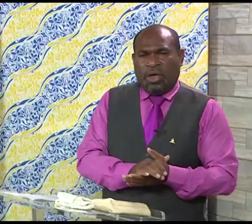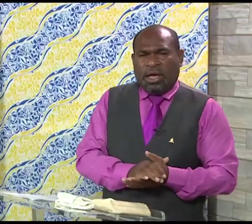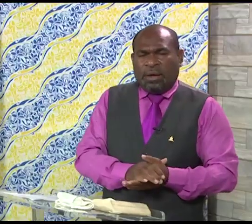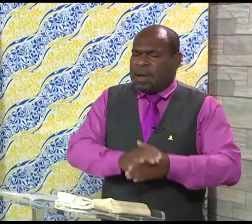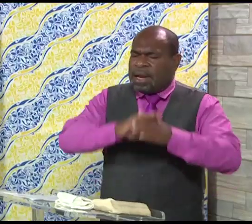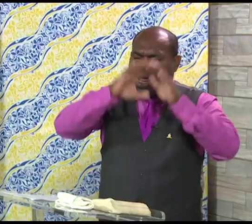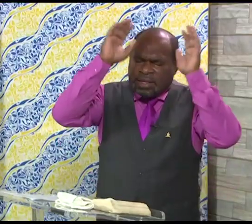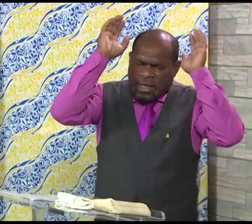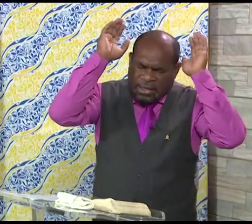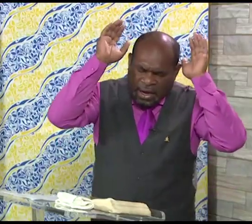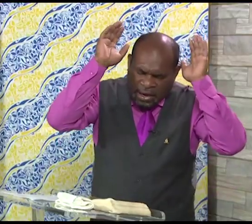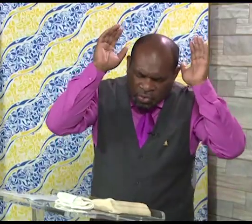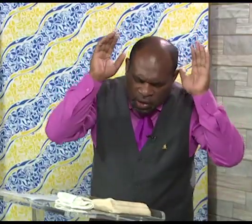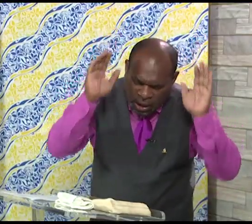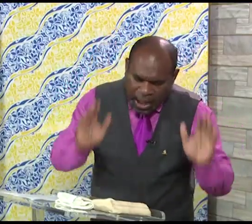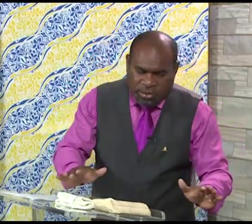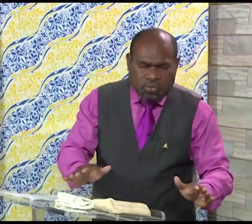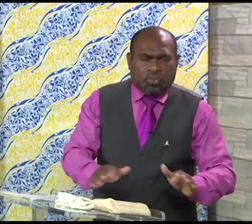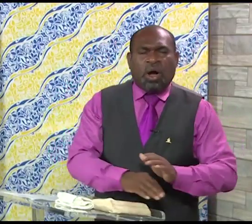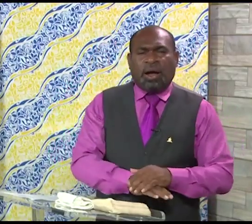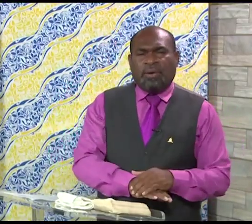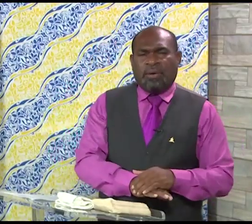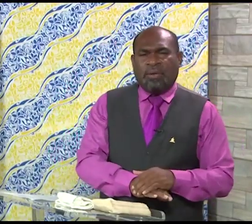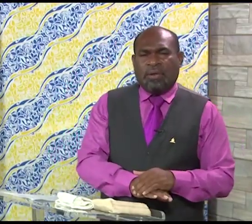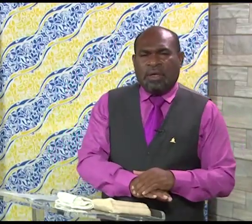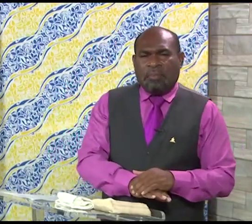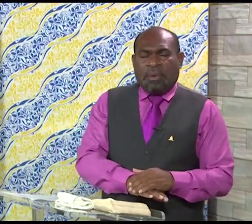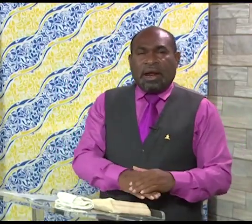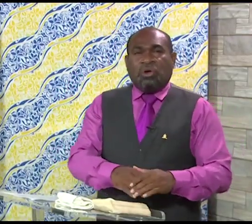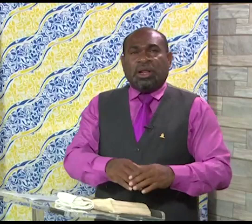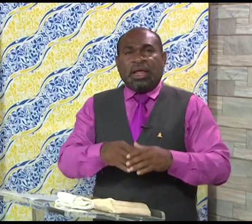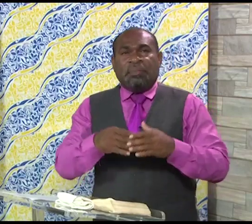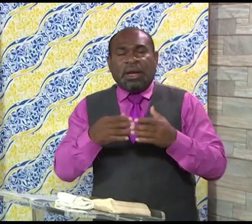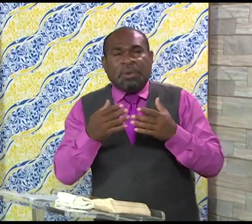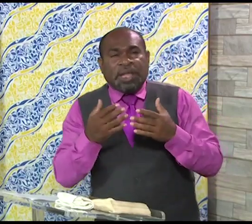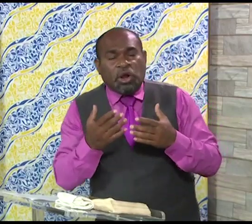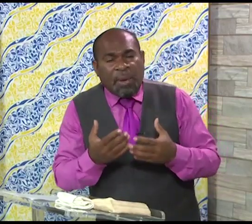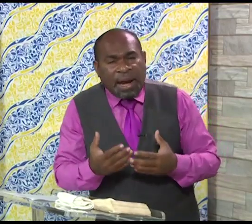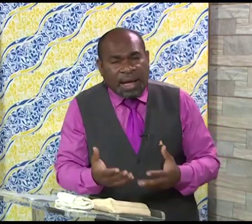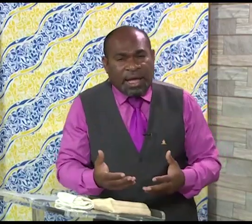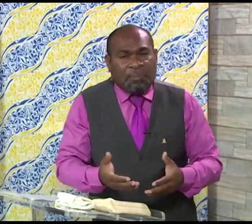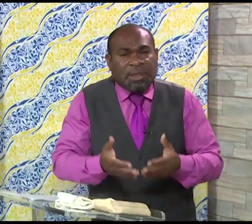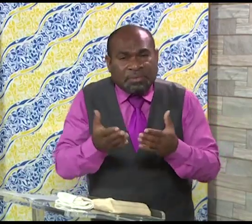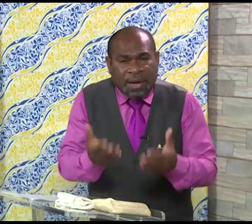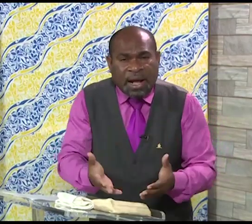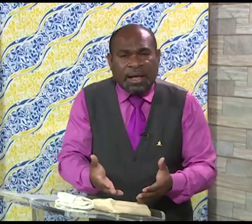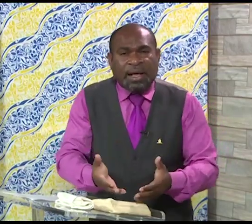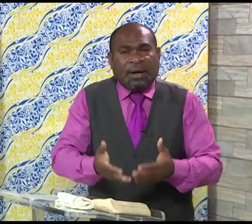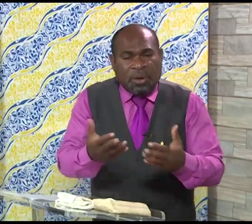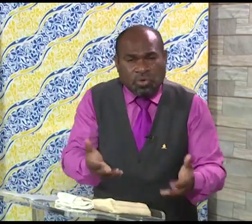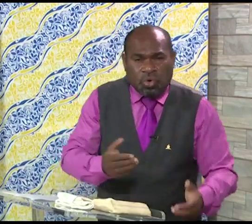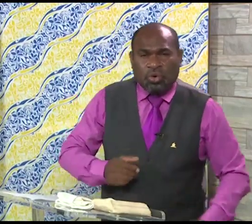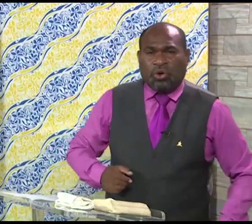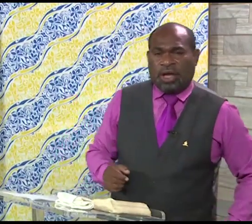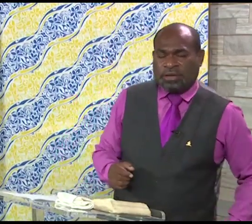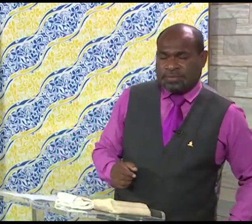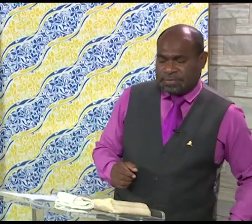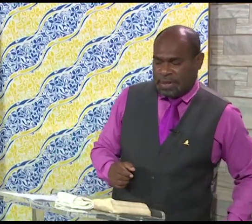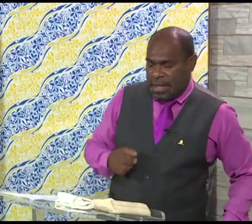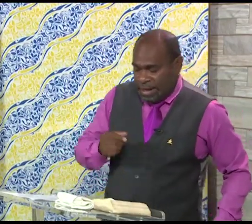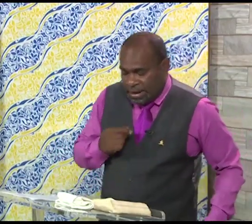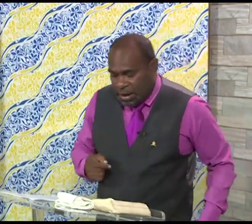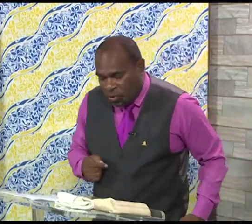yalo. E vakila ni senga saranga ni dona kae tuwa. Me rao ni raimu ena matai lo malangi e mata vinaka ka vaka donu I